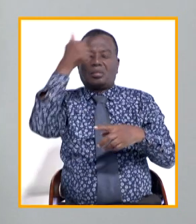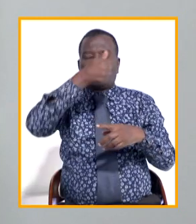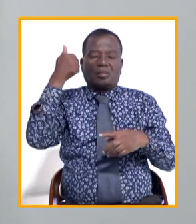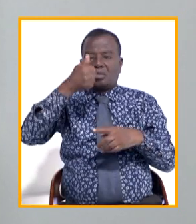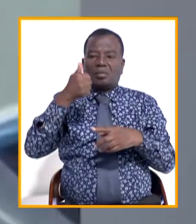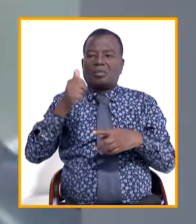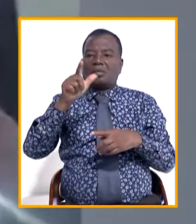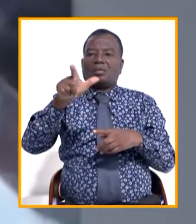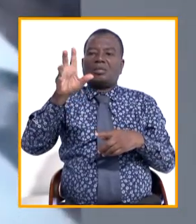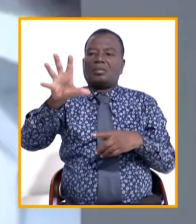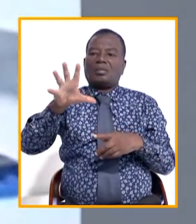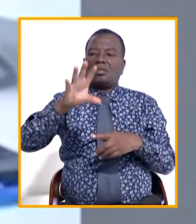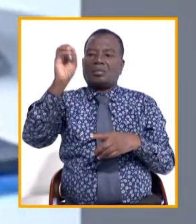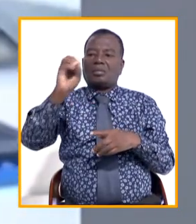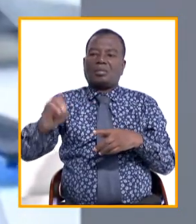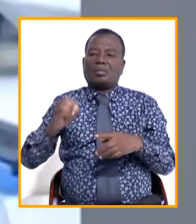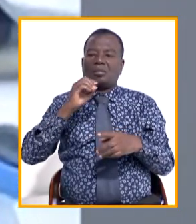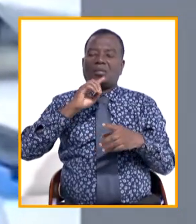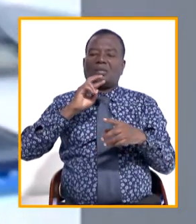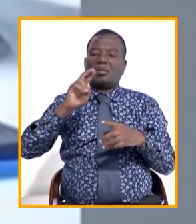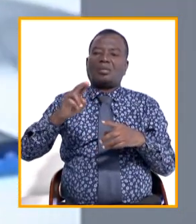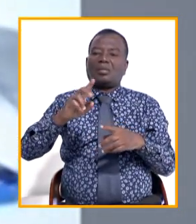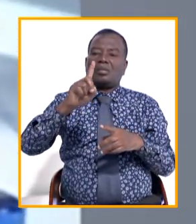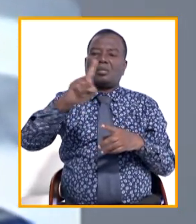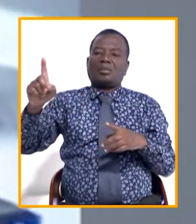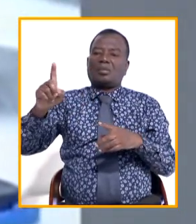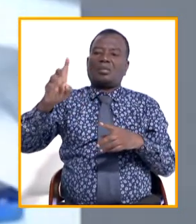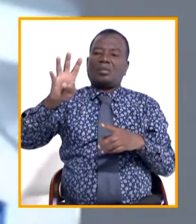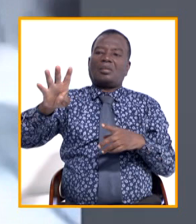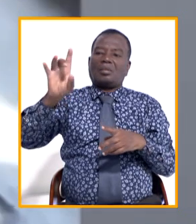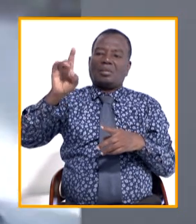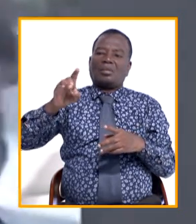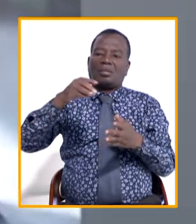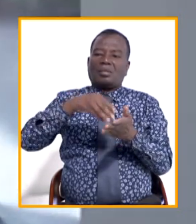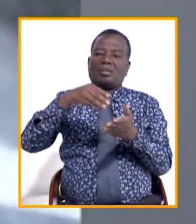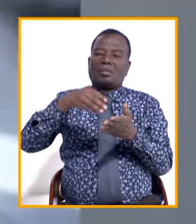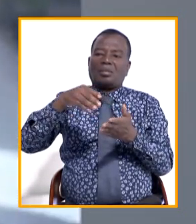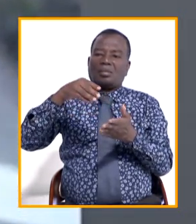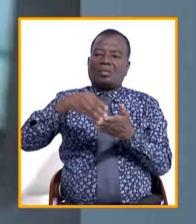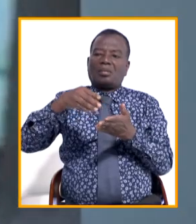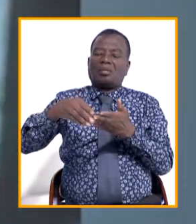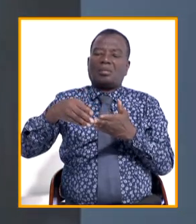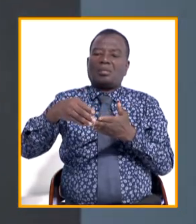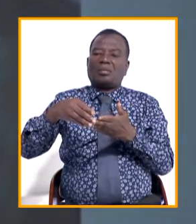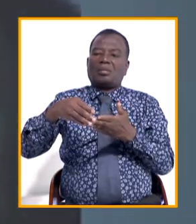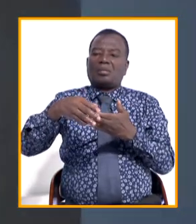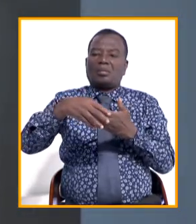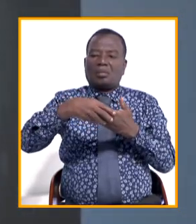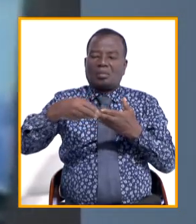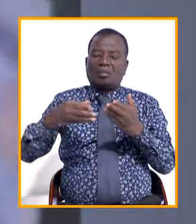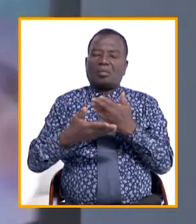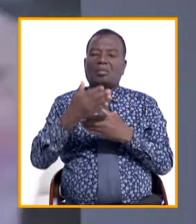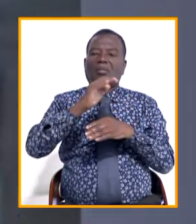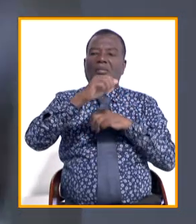de son PIB, soit environ 148 milliards de dollars par an. En Côte d'Ivoire,